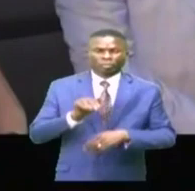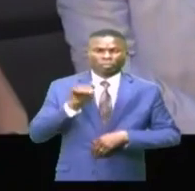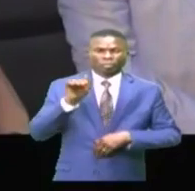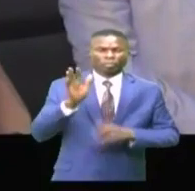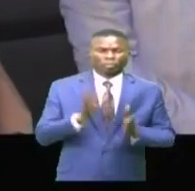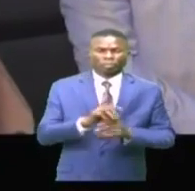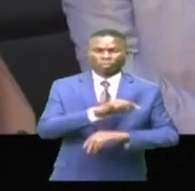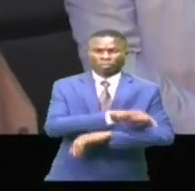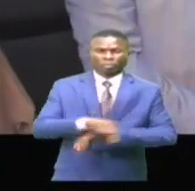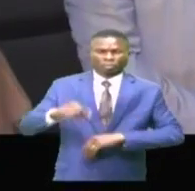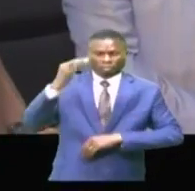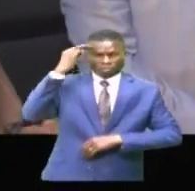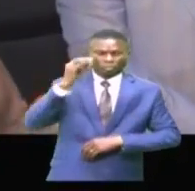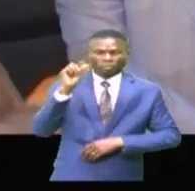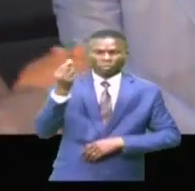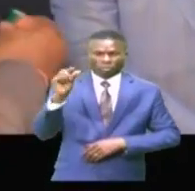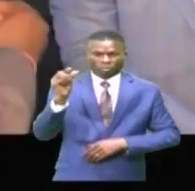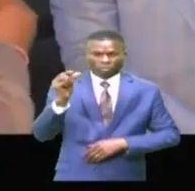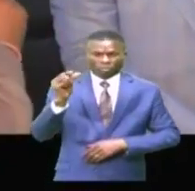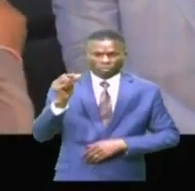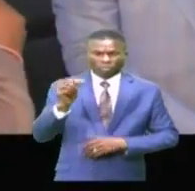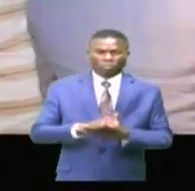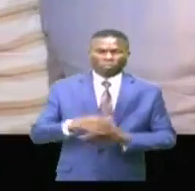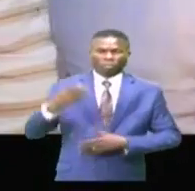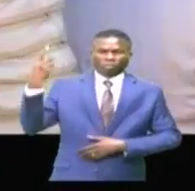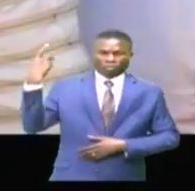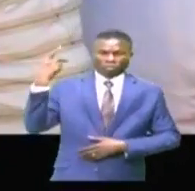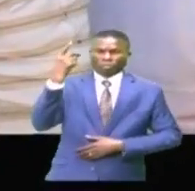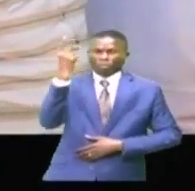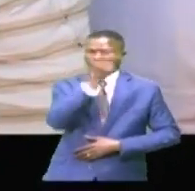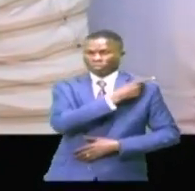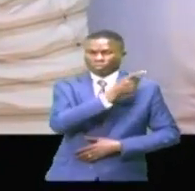des cabinets du ministre des Mines que Paul maboulia